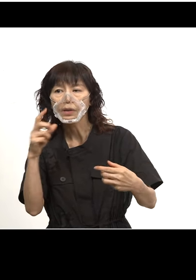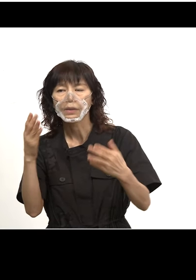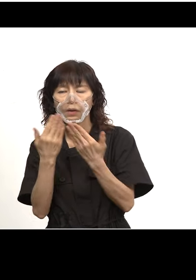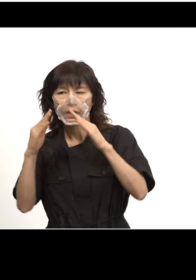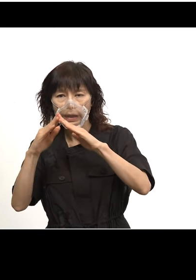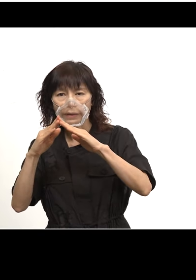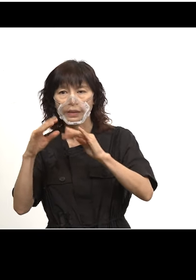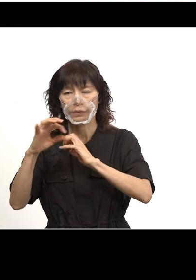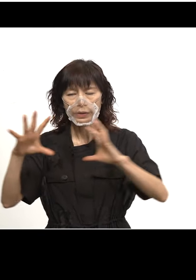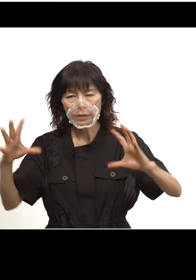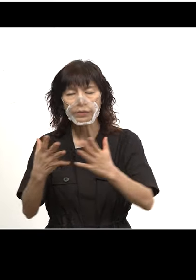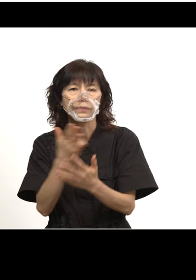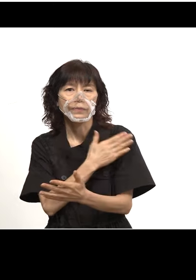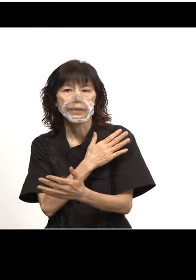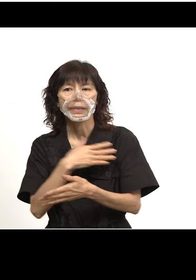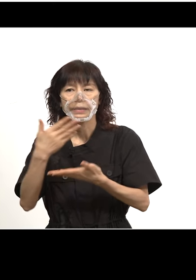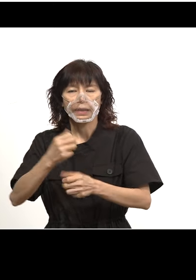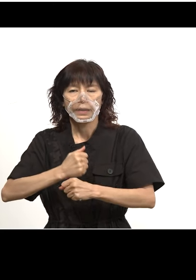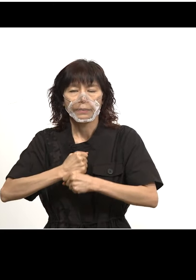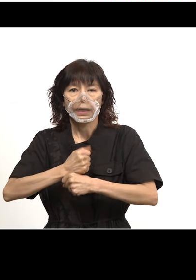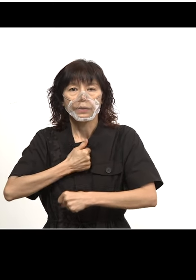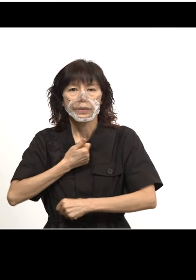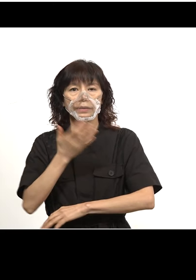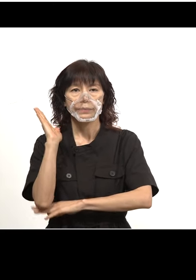團。馬 Sir 有請。